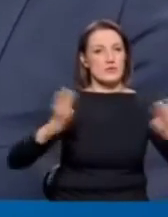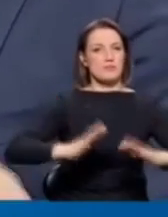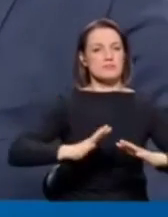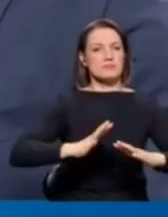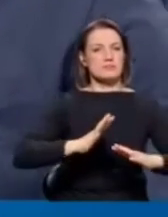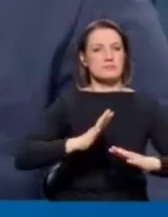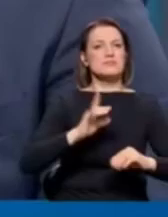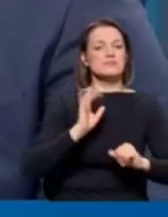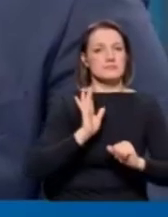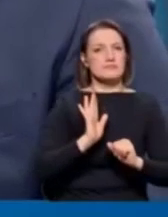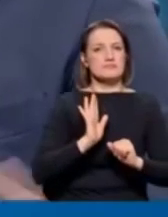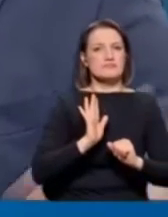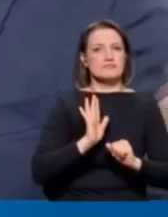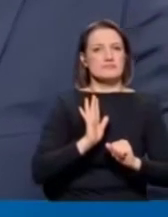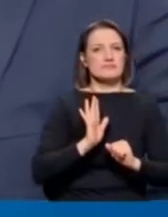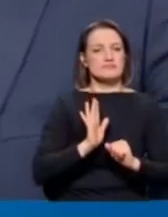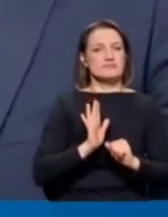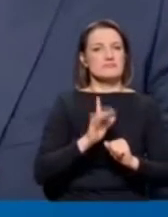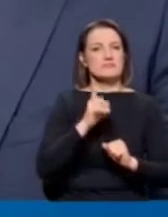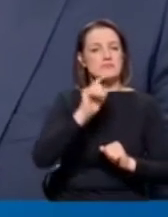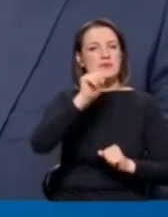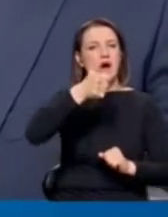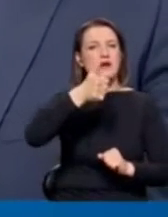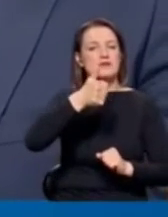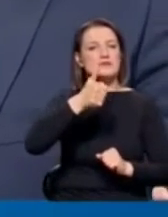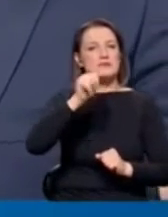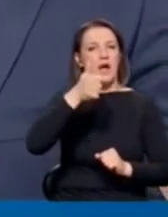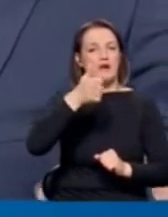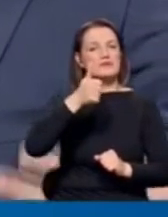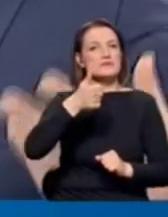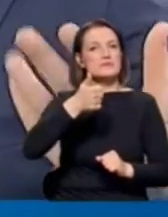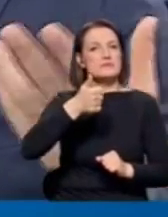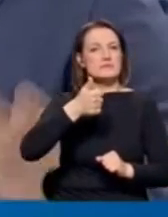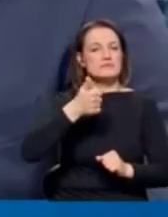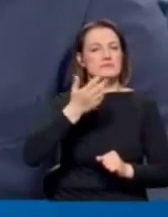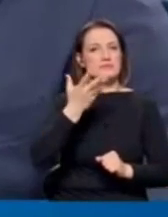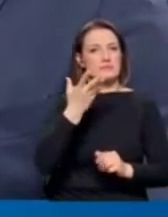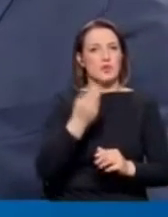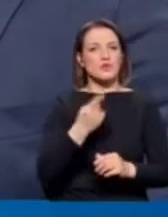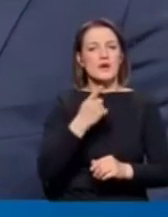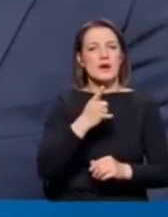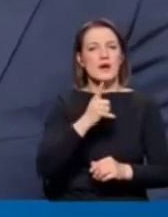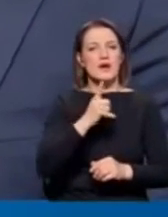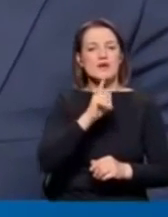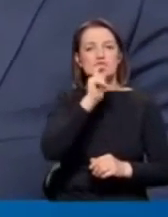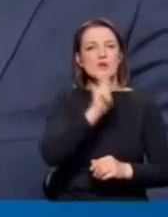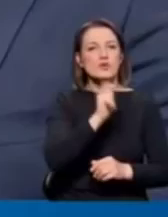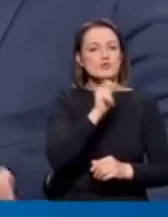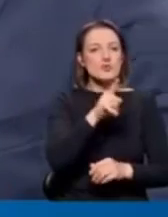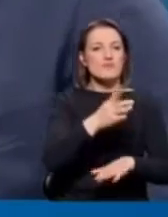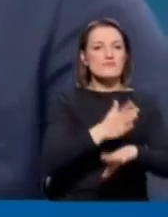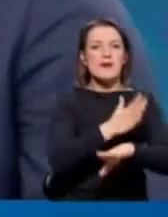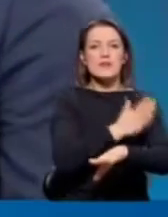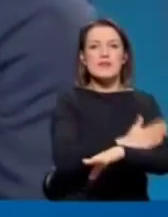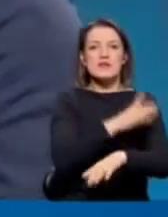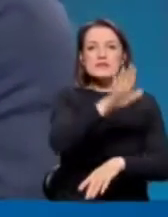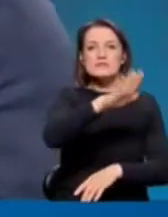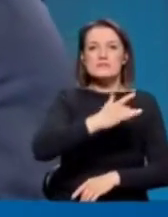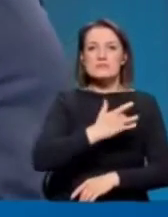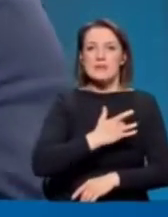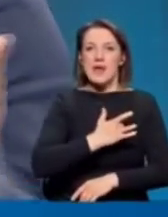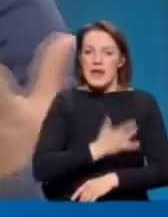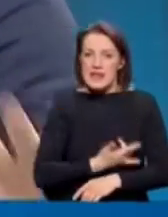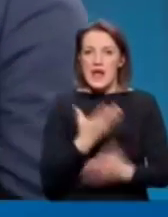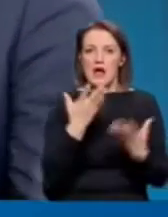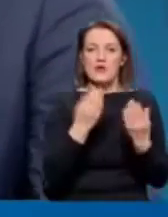gelmesi bir dinamizm yaratacaktır bu Yarın ortaya koyacakları vaatlerde vatandaşı ikna edersen